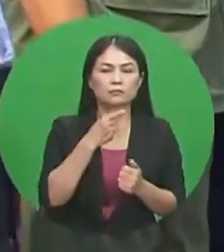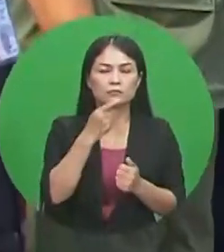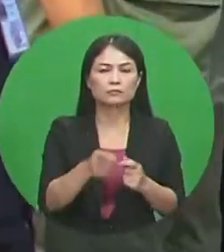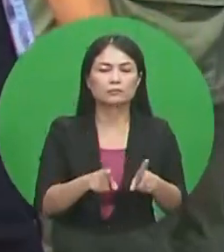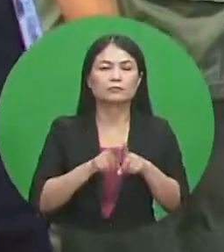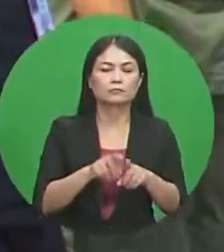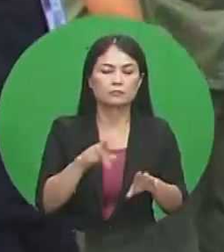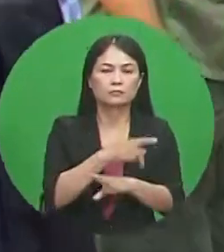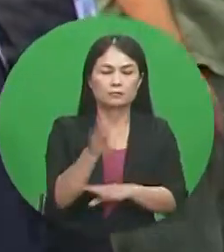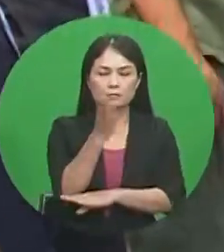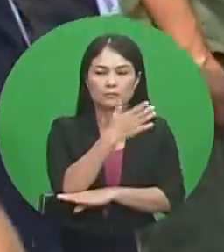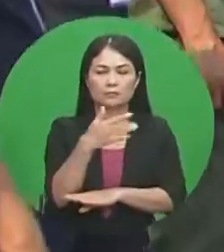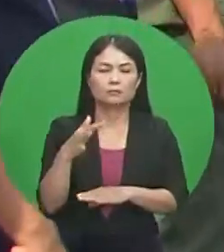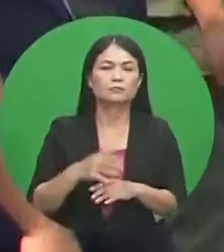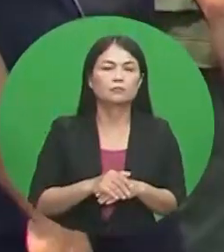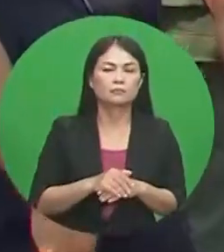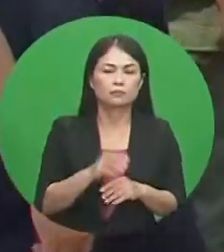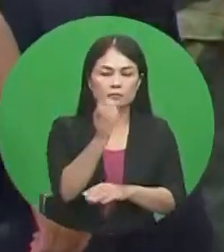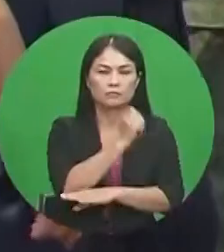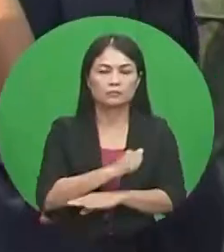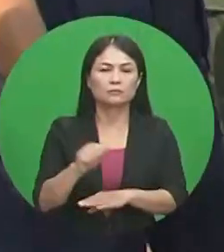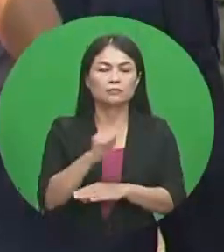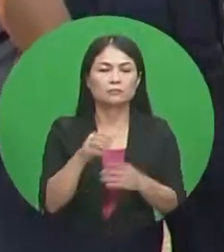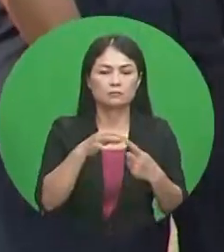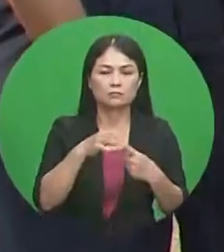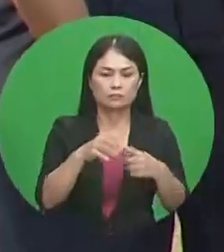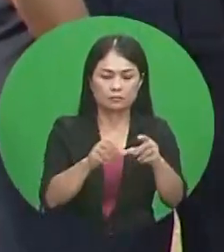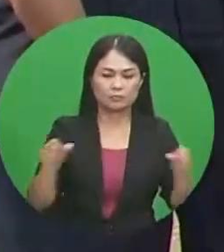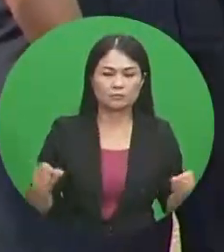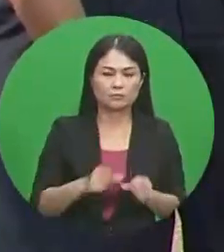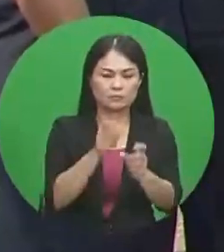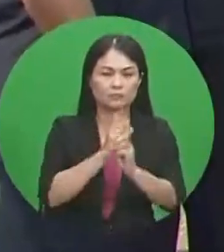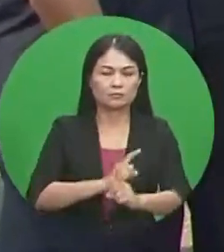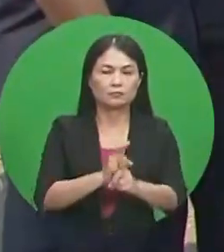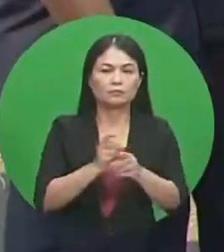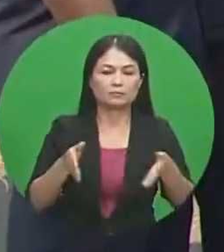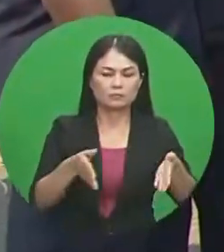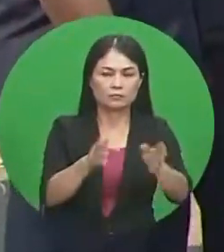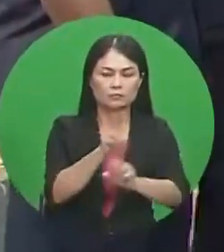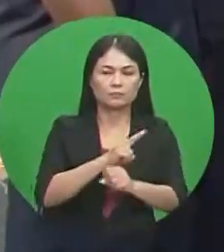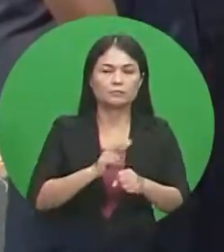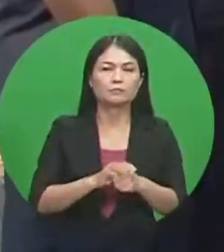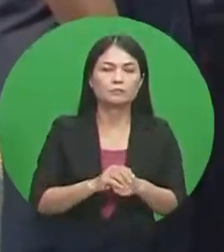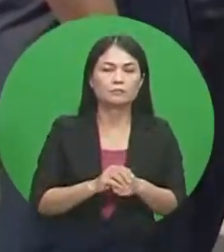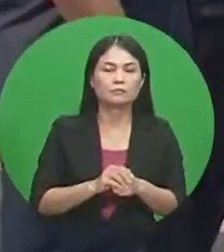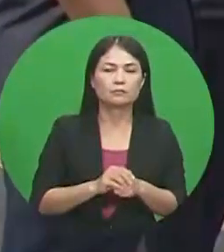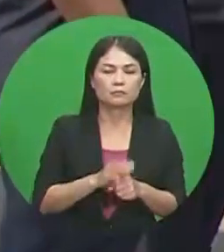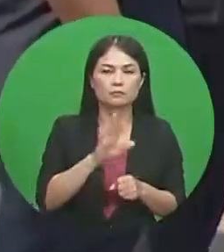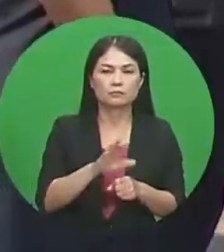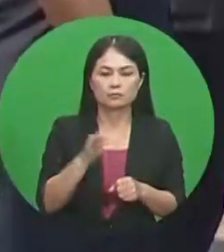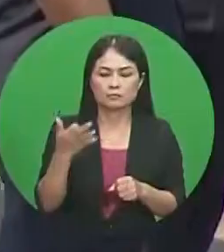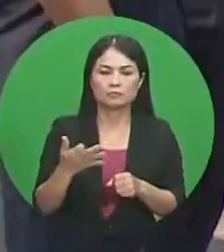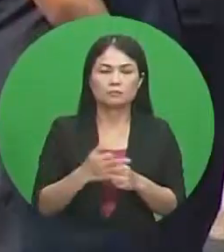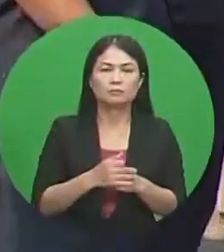ថាខេត្តបន្ទាយមានជ័យឧត្តរមានជ័យជាពិសេសតំបន់ថឹបនៅតាមបណ្ដោយផ្លូវជាតិលេខ